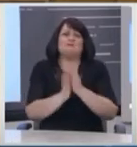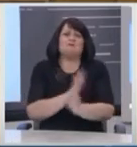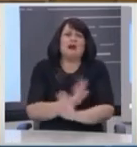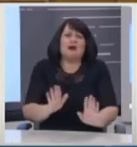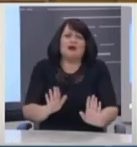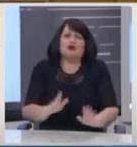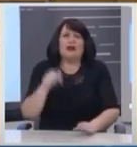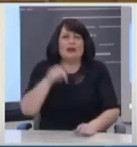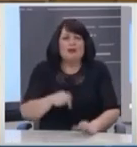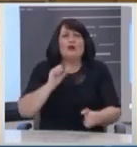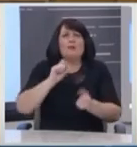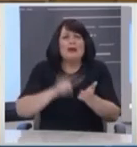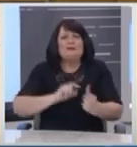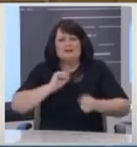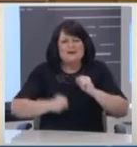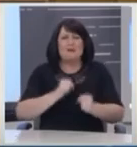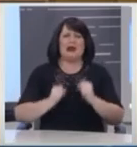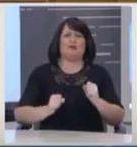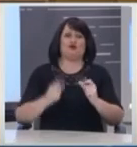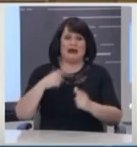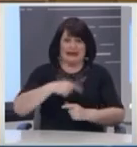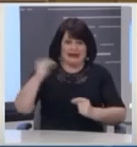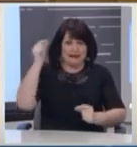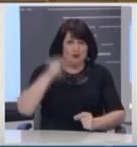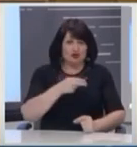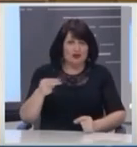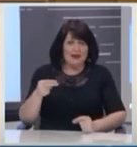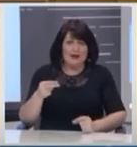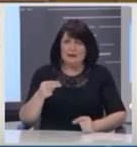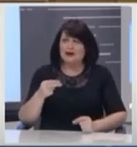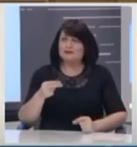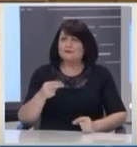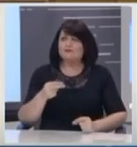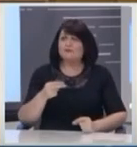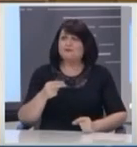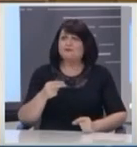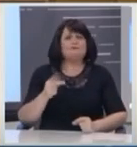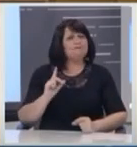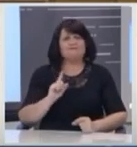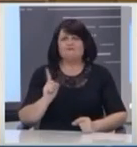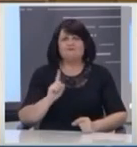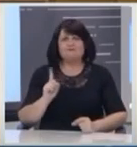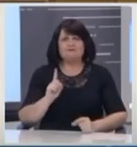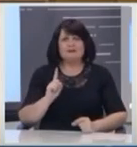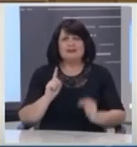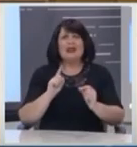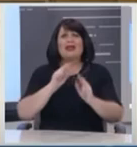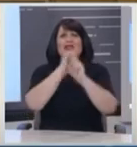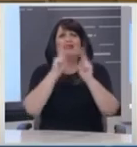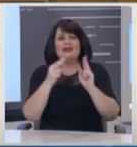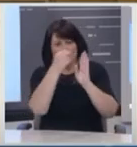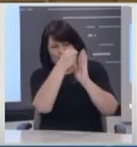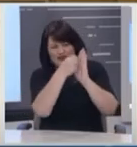να αντισταθούμε. Το Κυπριακό δεν πρέπει να φύγει, δεν πρέπει να φύγει από τη διεθνή ατζέντα